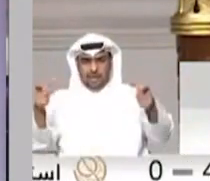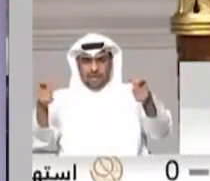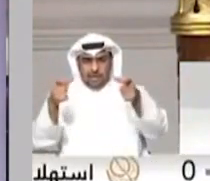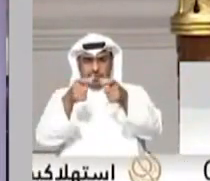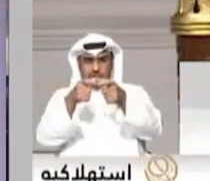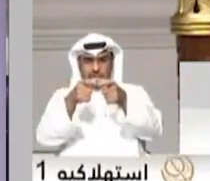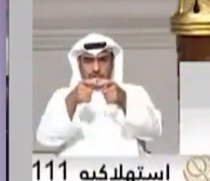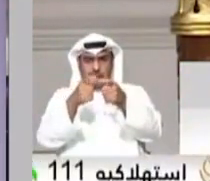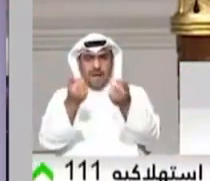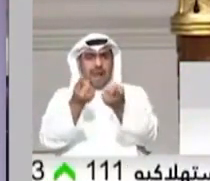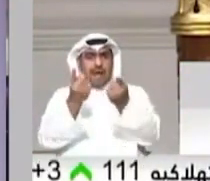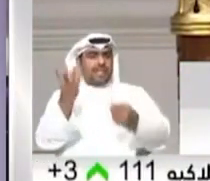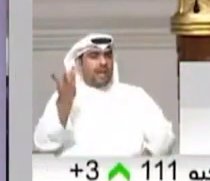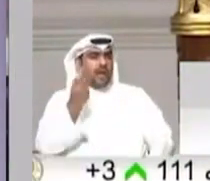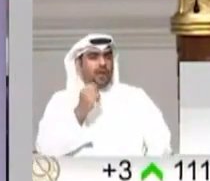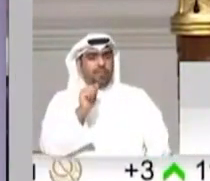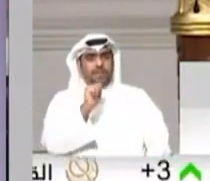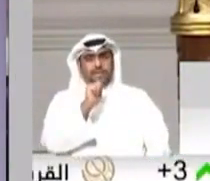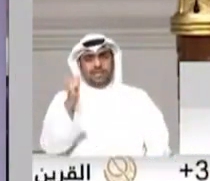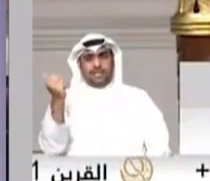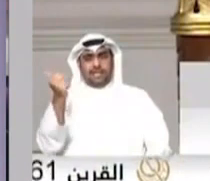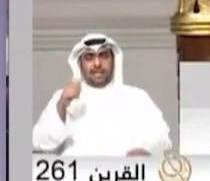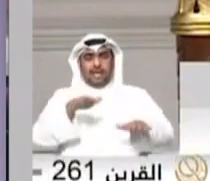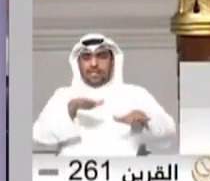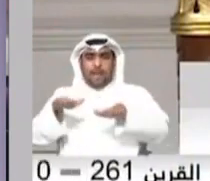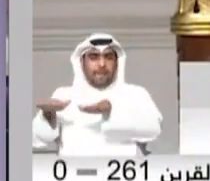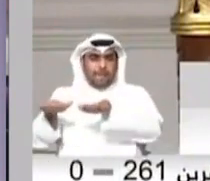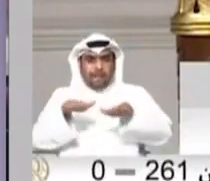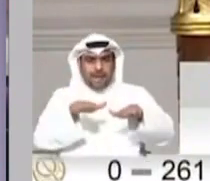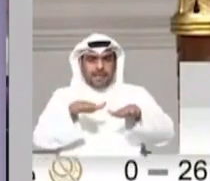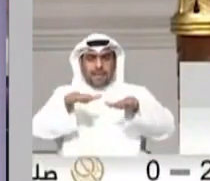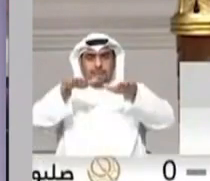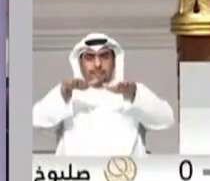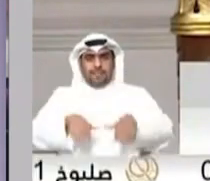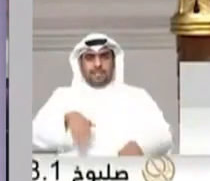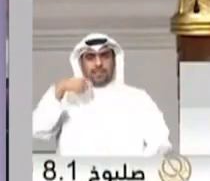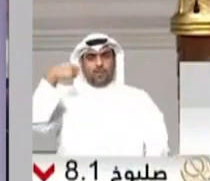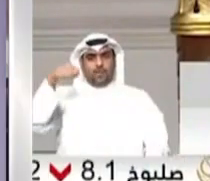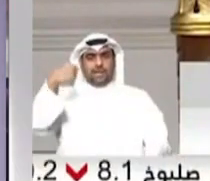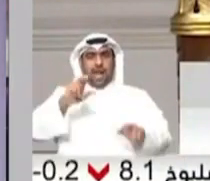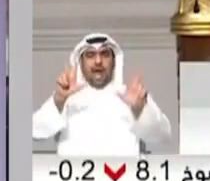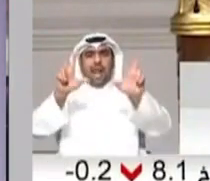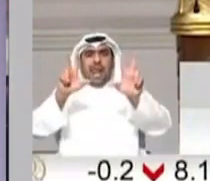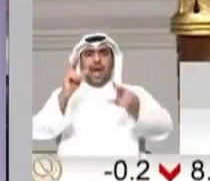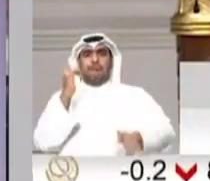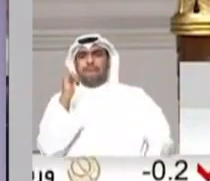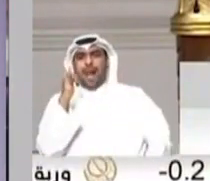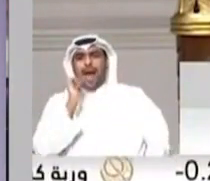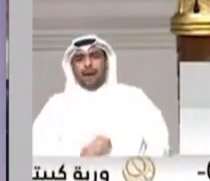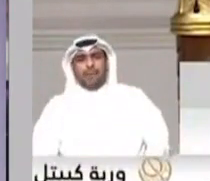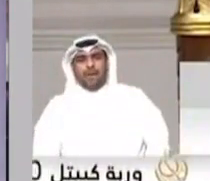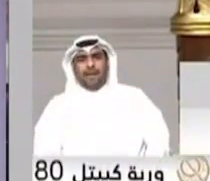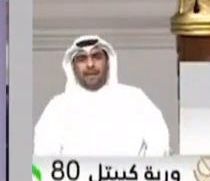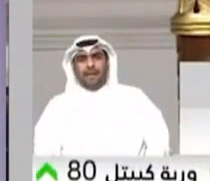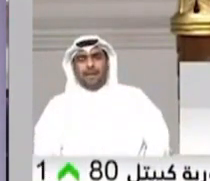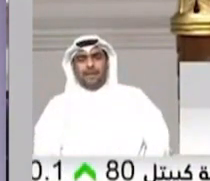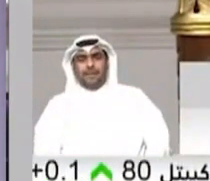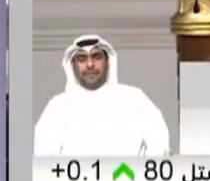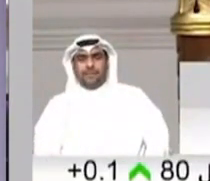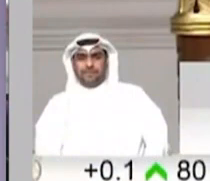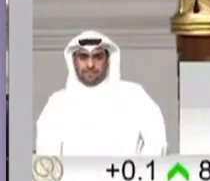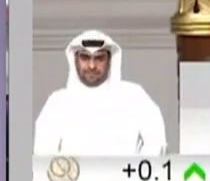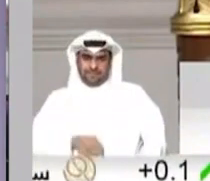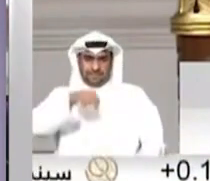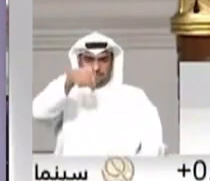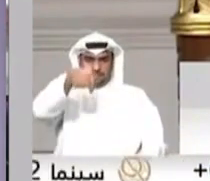16 للمكتب التنفيذي لمجلس وزراء الإعلام العرب. وإننا نرجو للقائمين